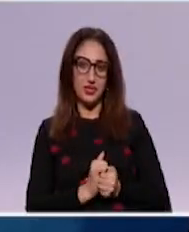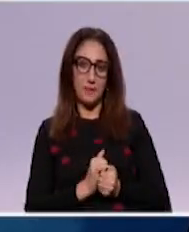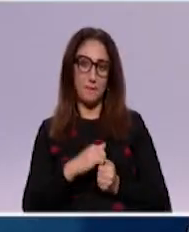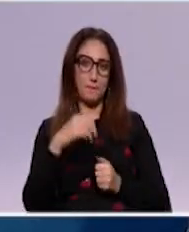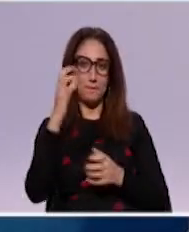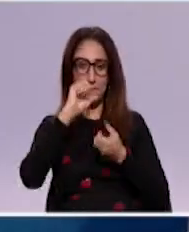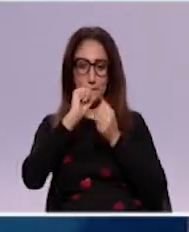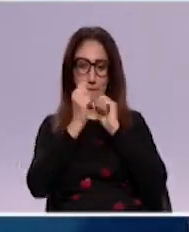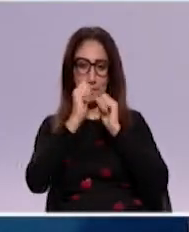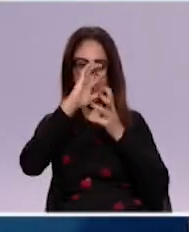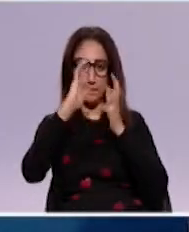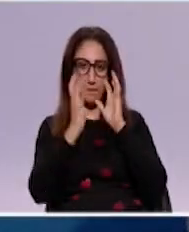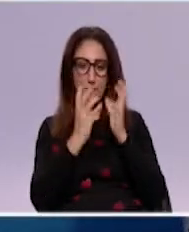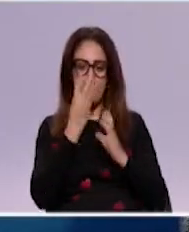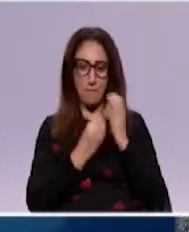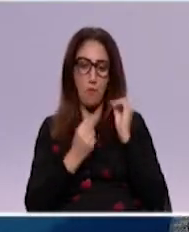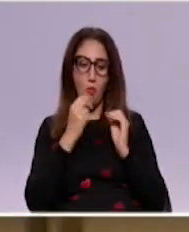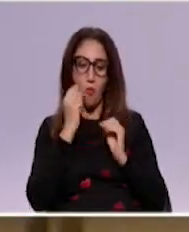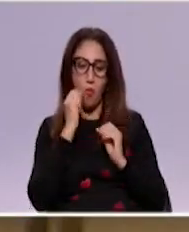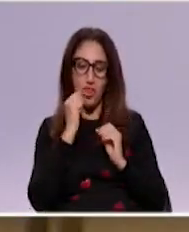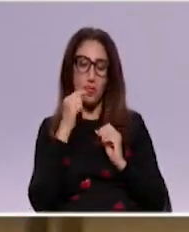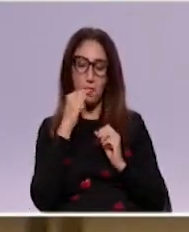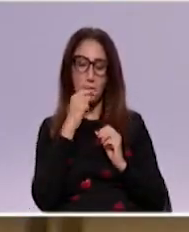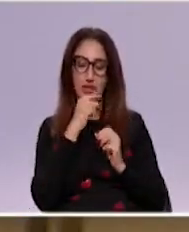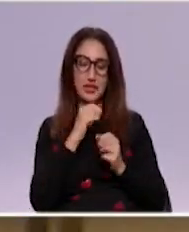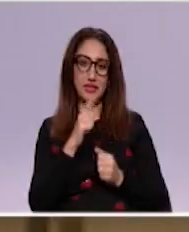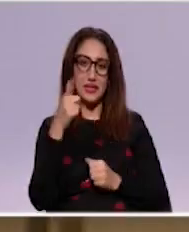تشكيلية وعندها ولد وبنت. عندك كم